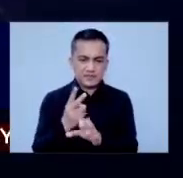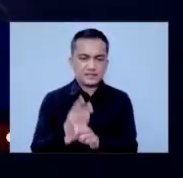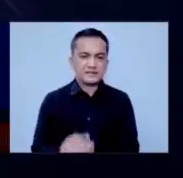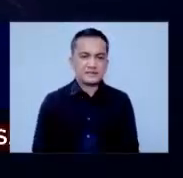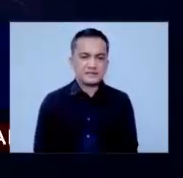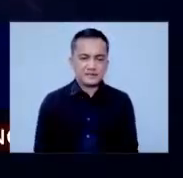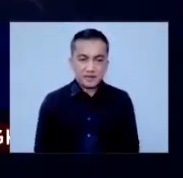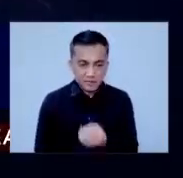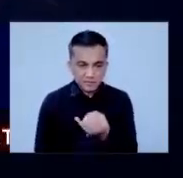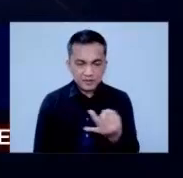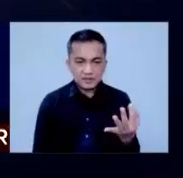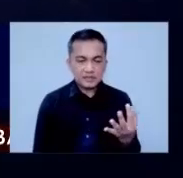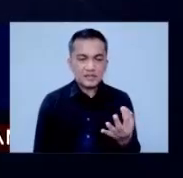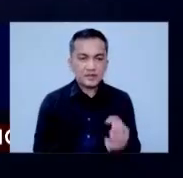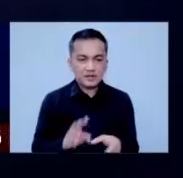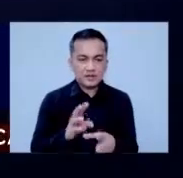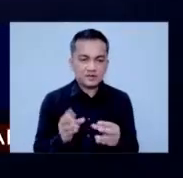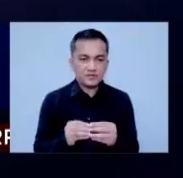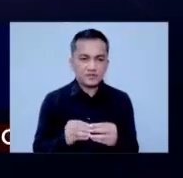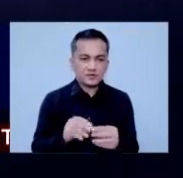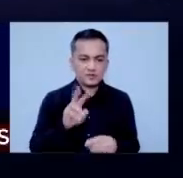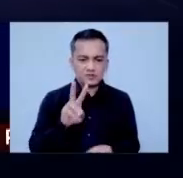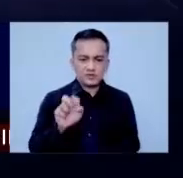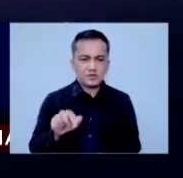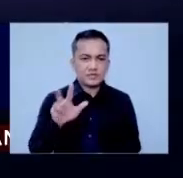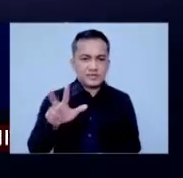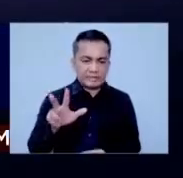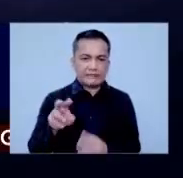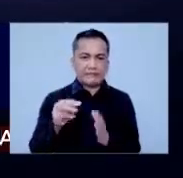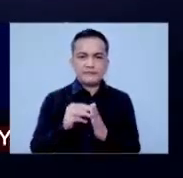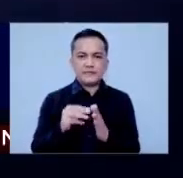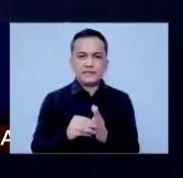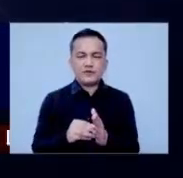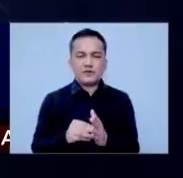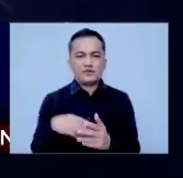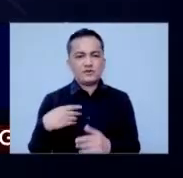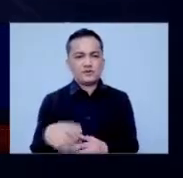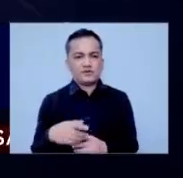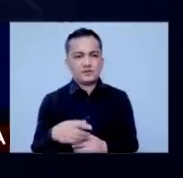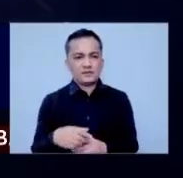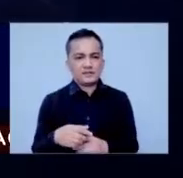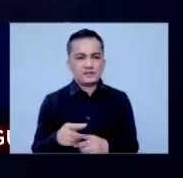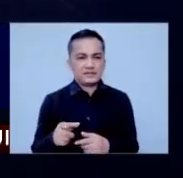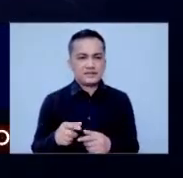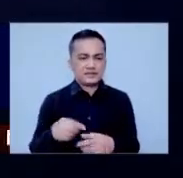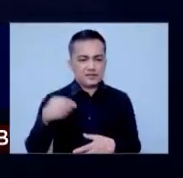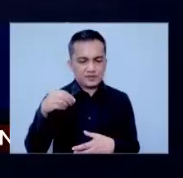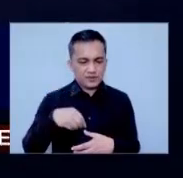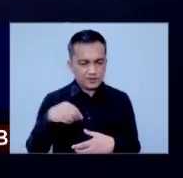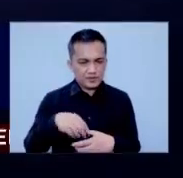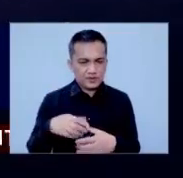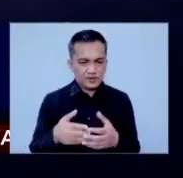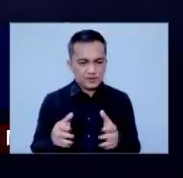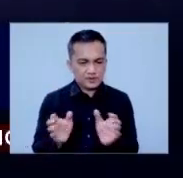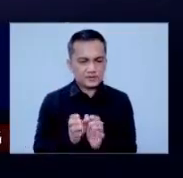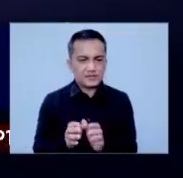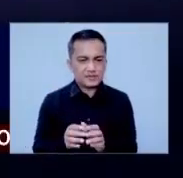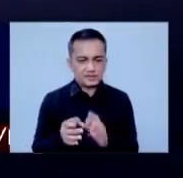bilangin, umabot sa 2.3 million pesos ang laman ng alkansya. Kwento ng